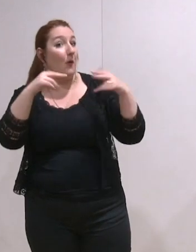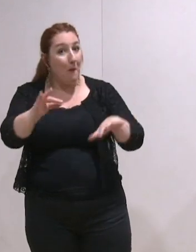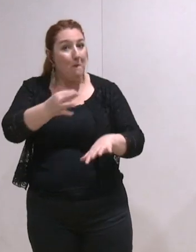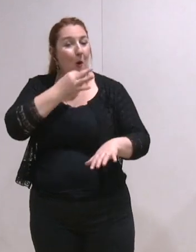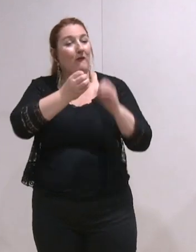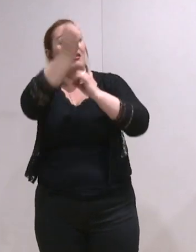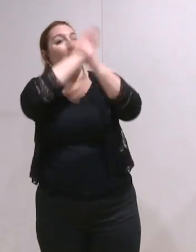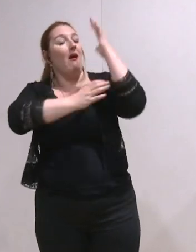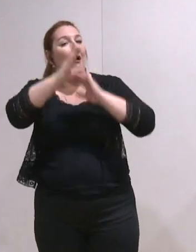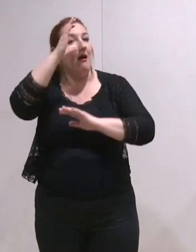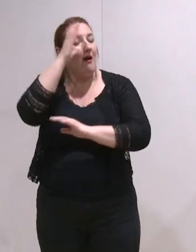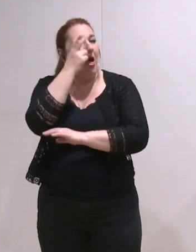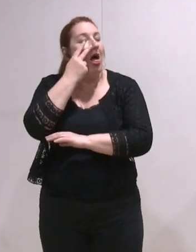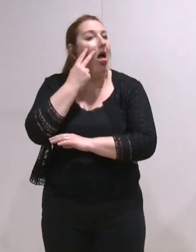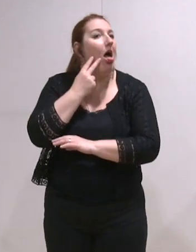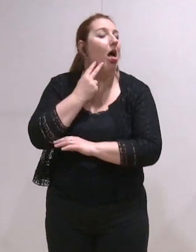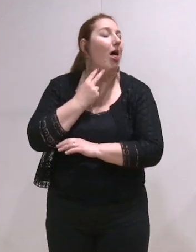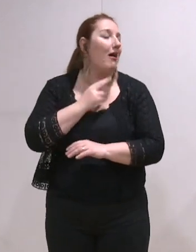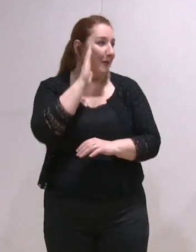remercie doublement